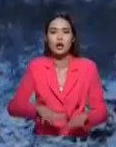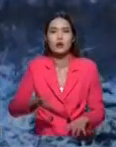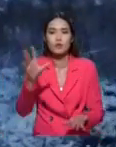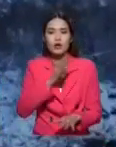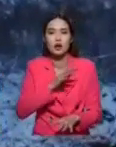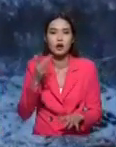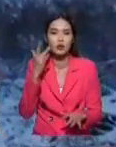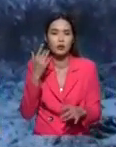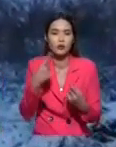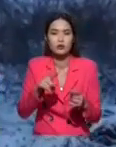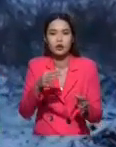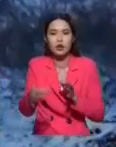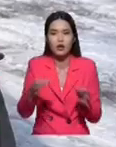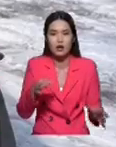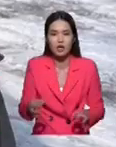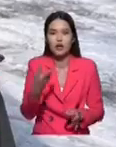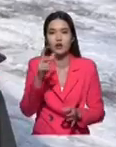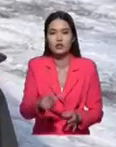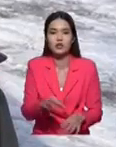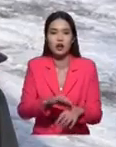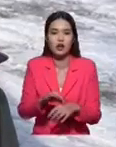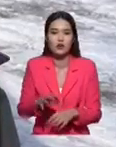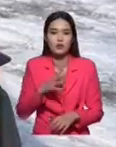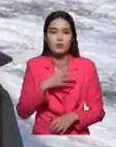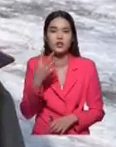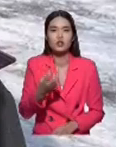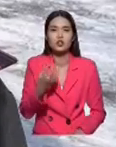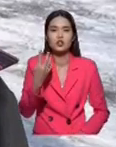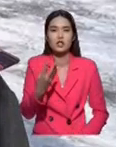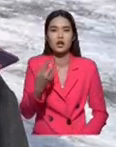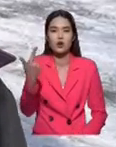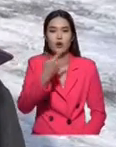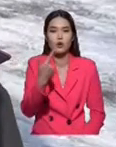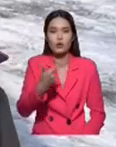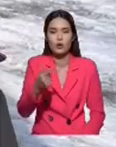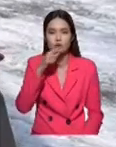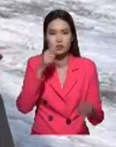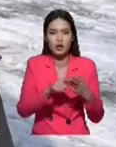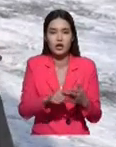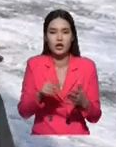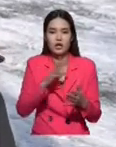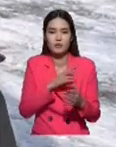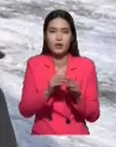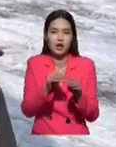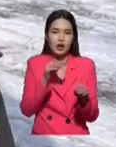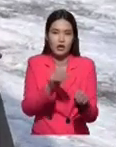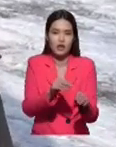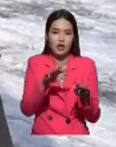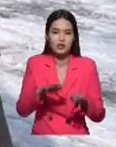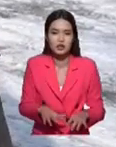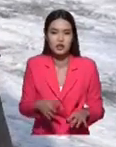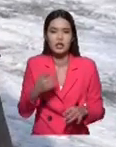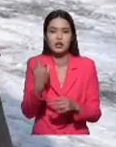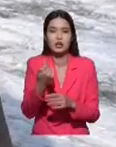опрокинул «Мерседес» с четырьмя пассажирами. 63-летняя гражданка Российской Федерации погибли на месте дорожно-транспортного происшествия. Три